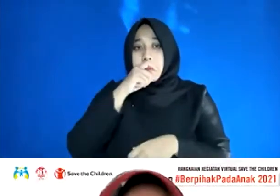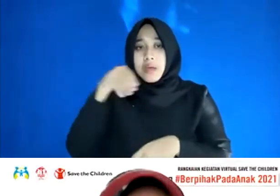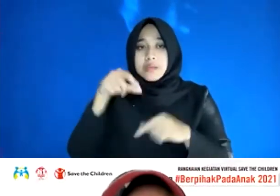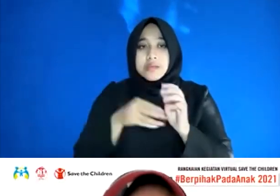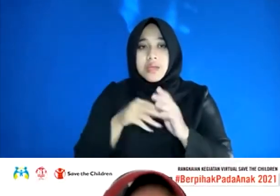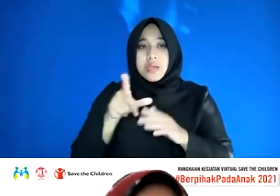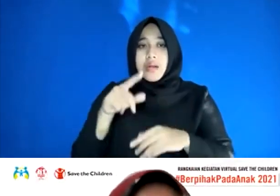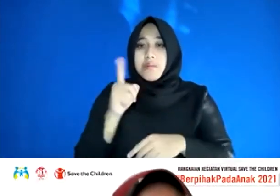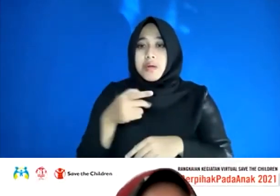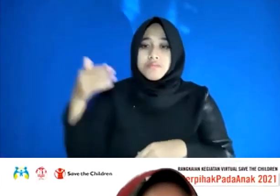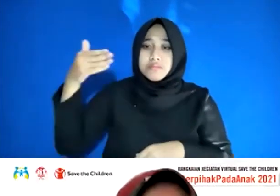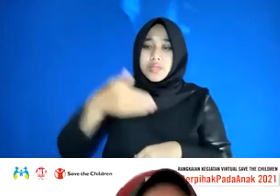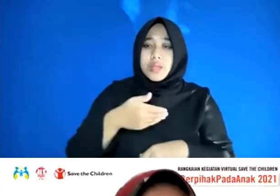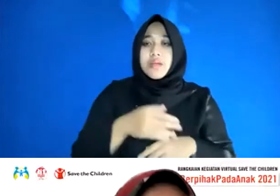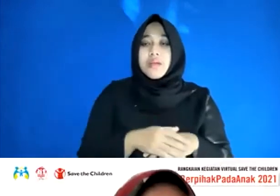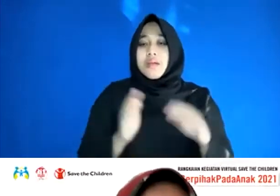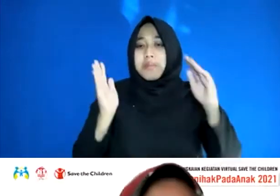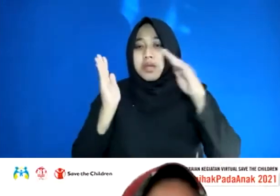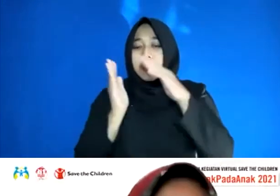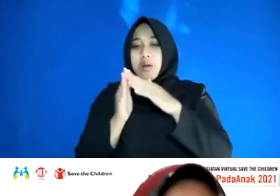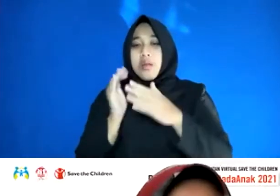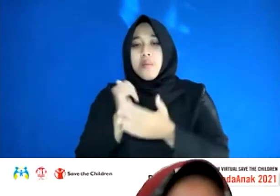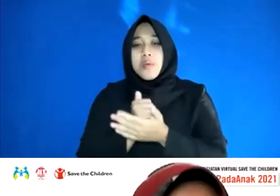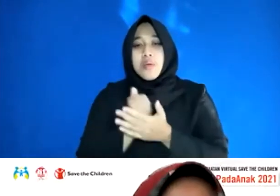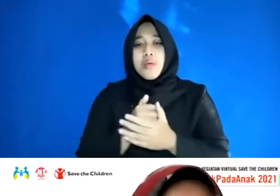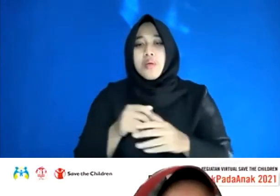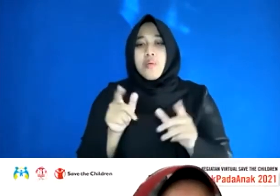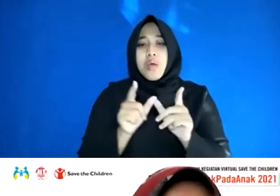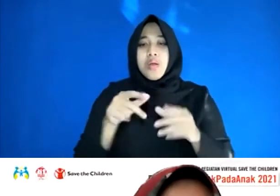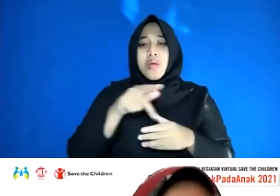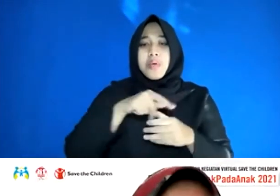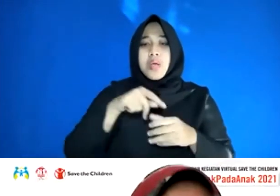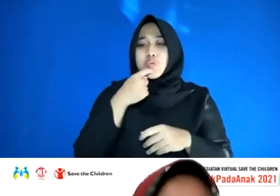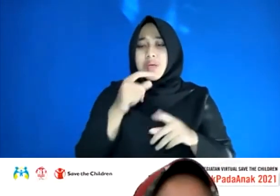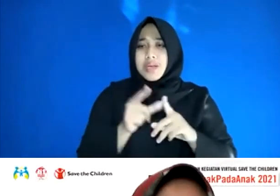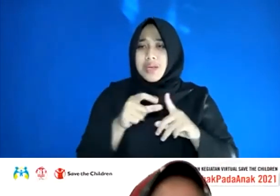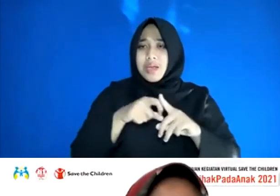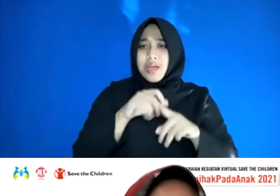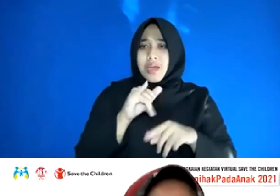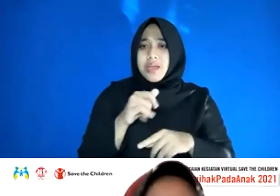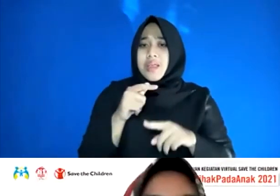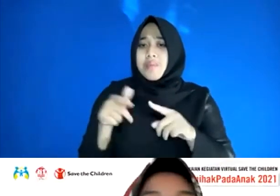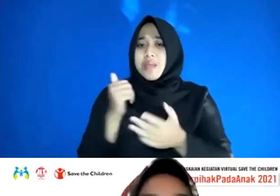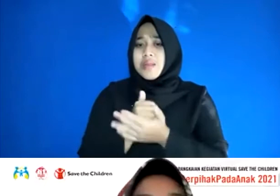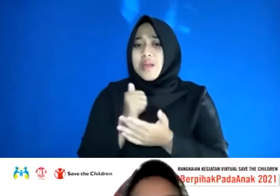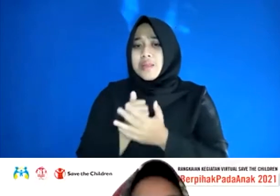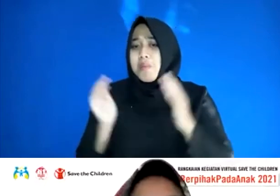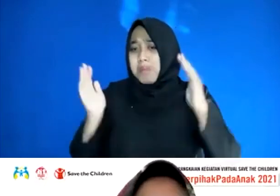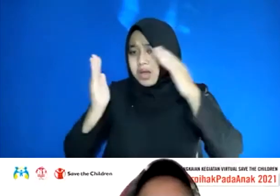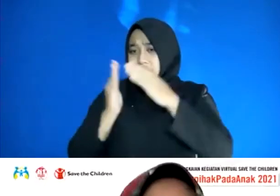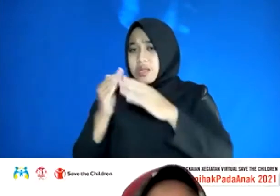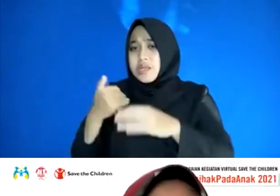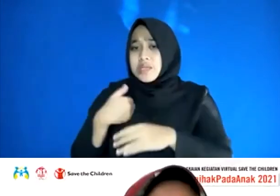rekan-rekan yang lain juga. Warkop tuh ternyata bukan di DKI ya, Pak Zainal ya, ternyata di Makassar. Karena saya juga bukan